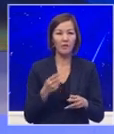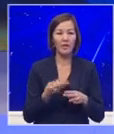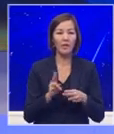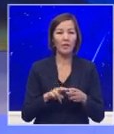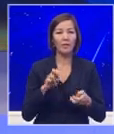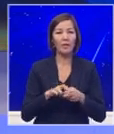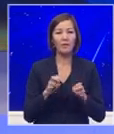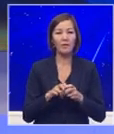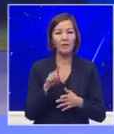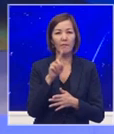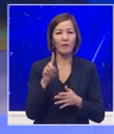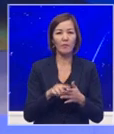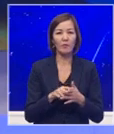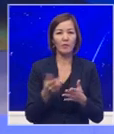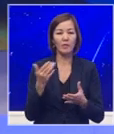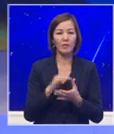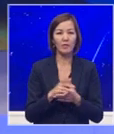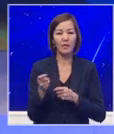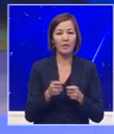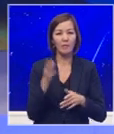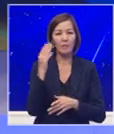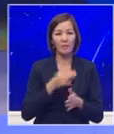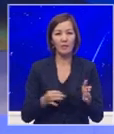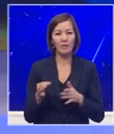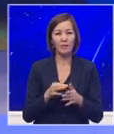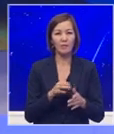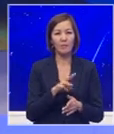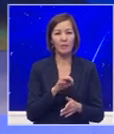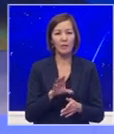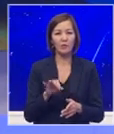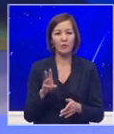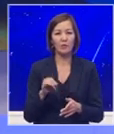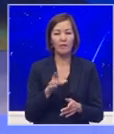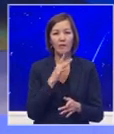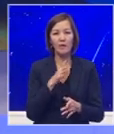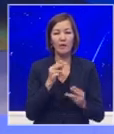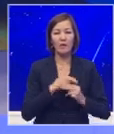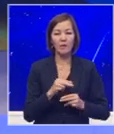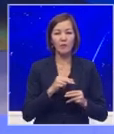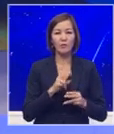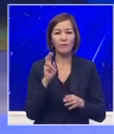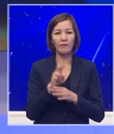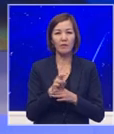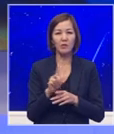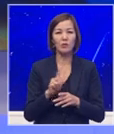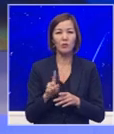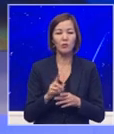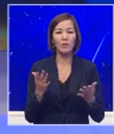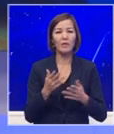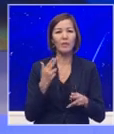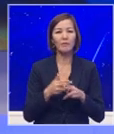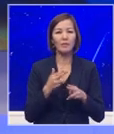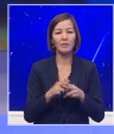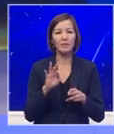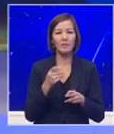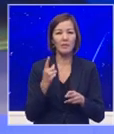проблемными вопросами региона ознакомился Аким Алматинской области Марат солттонгазиев во время рабочего визита что еще препятствует